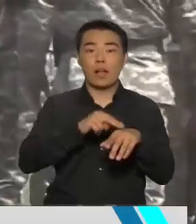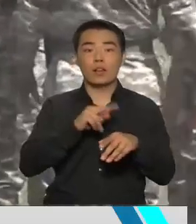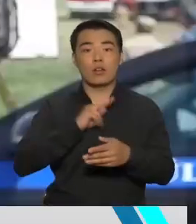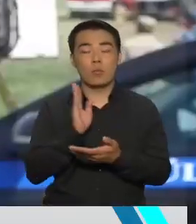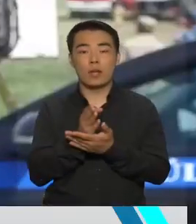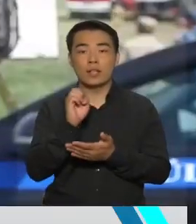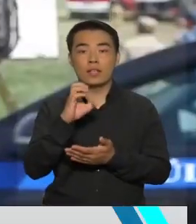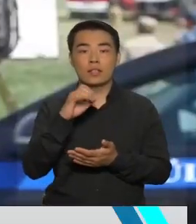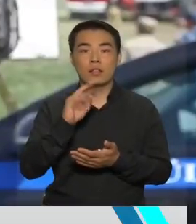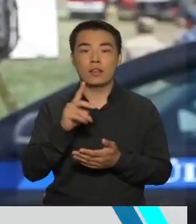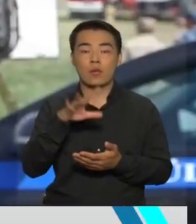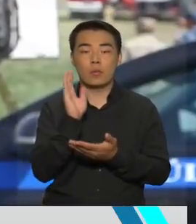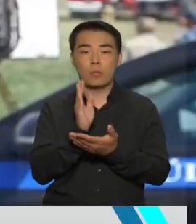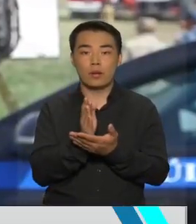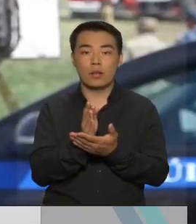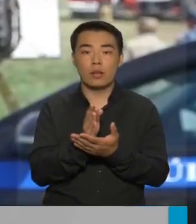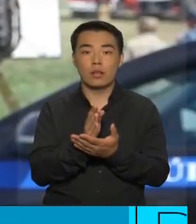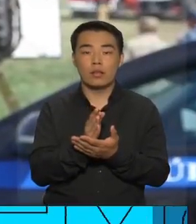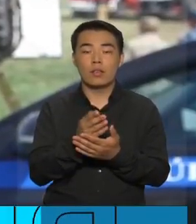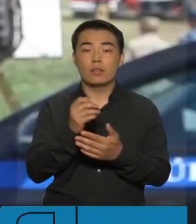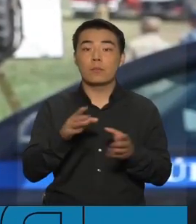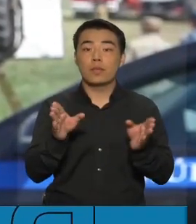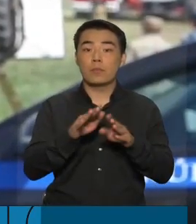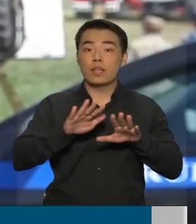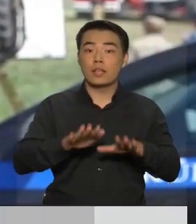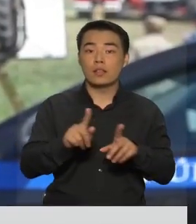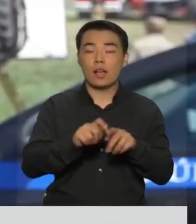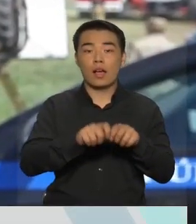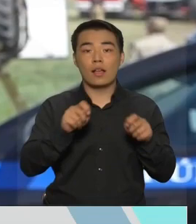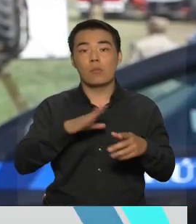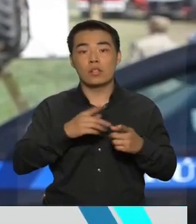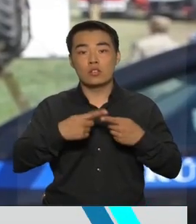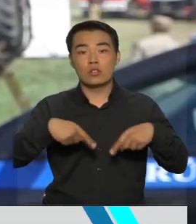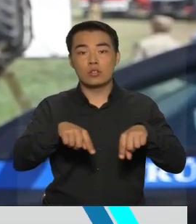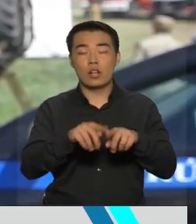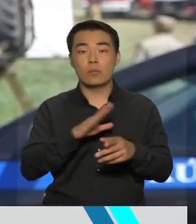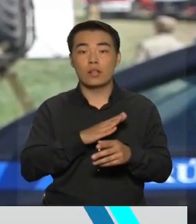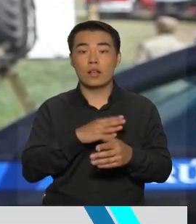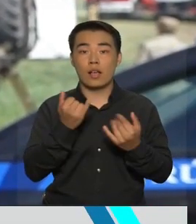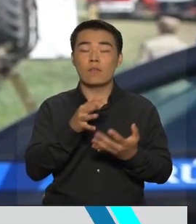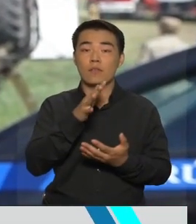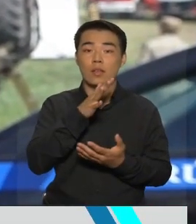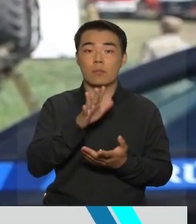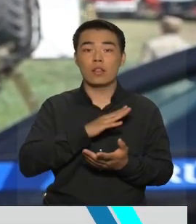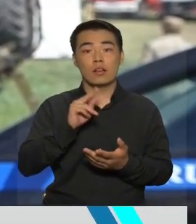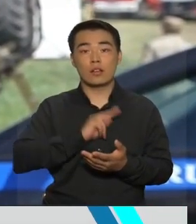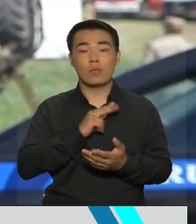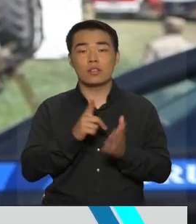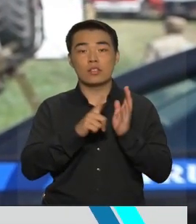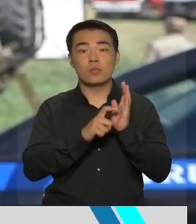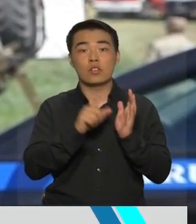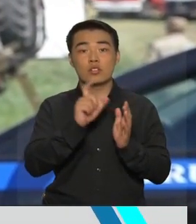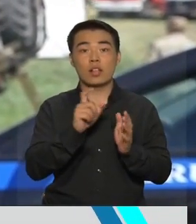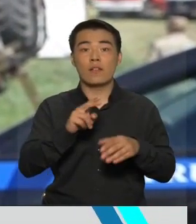Бородулихинского района. На месте происшествия создан оперативный штаб. В настоящее время задействовано около 700